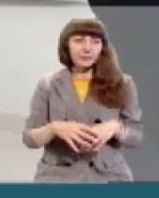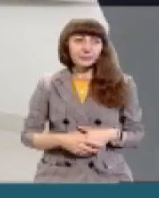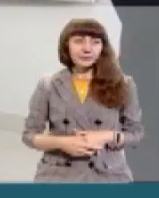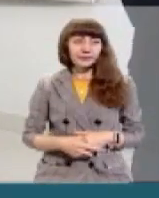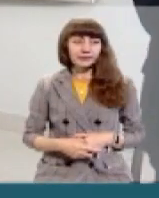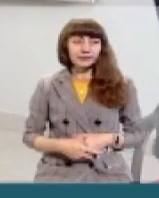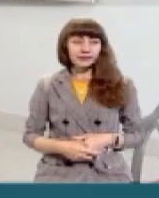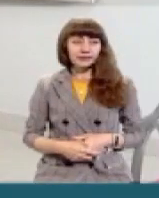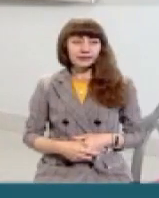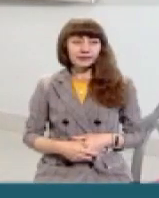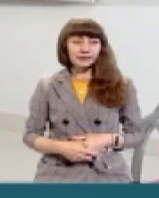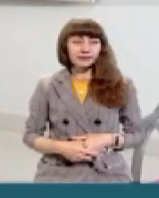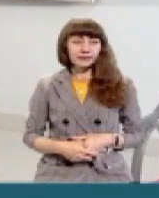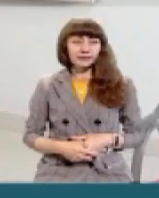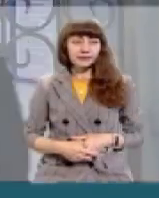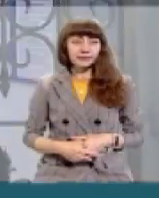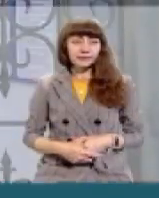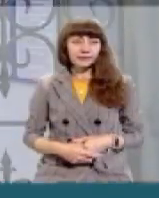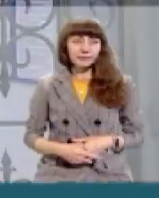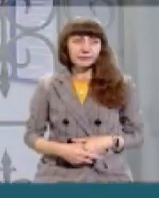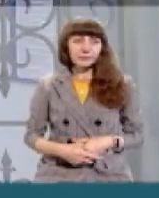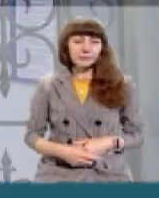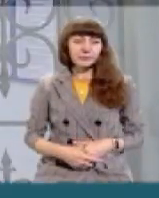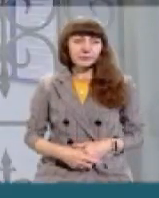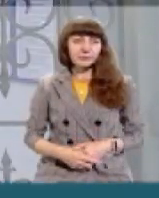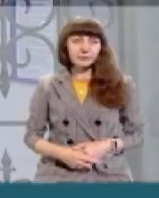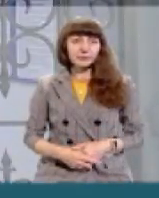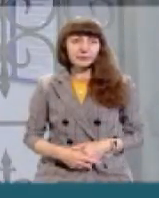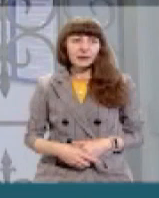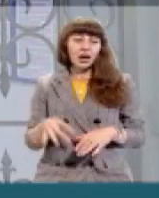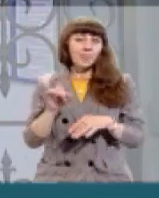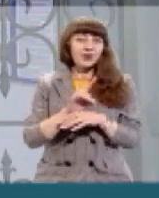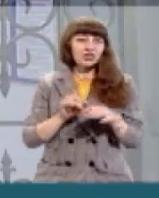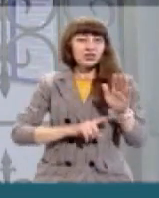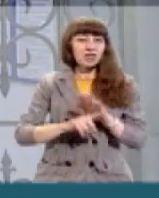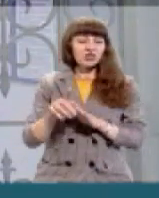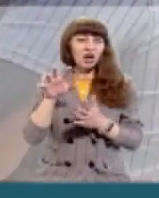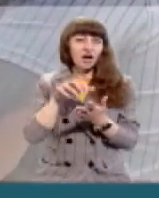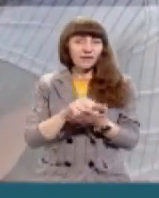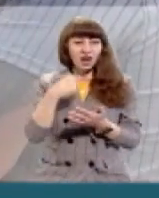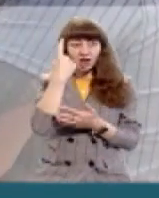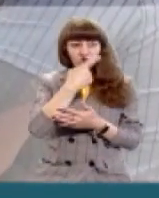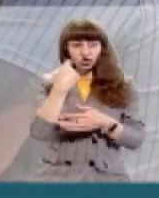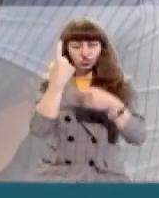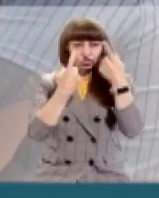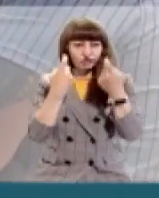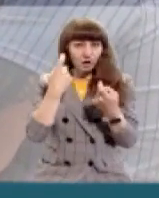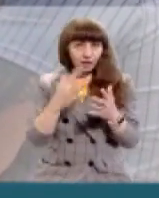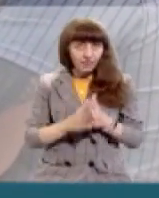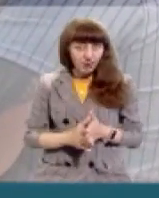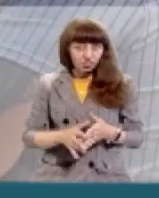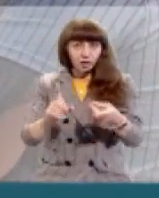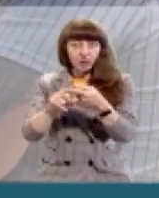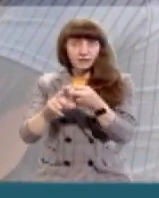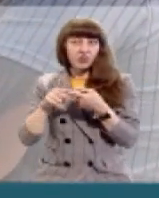қалдырған интернет қолданушылар ақшасынан айырылатындай тәуекелге барады. Алаяқтар алдымен оның жеке деректерін қолға түсіреді, сөйтіп телефон